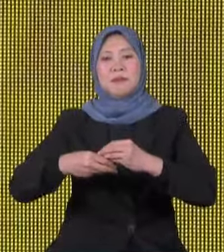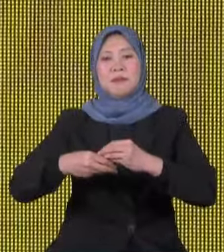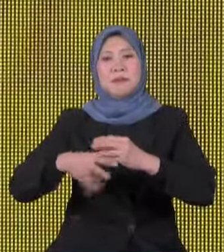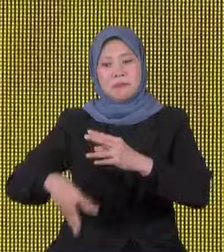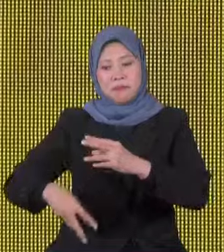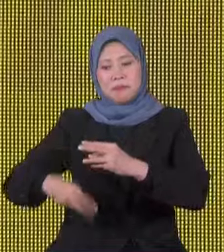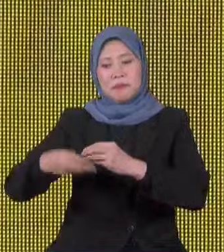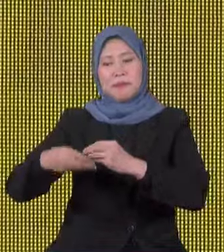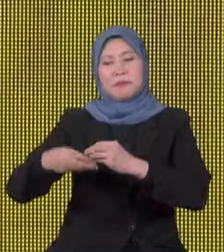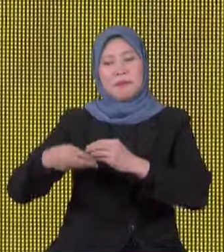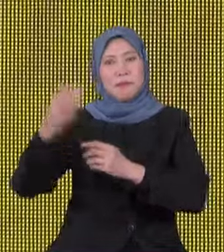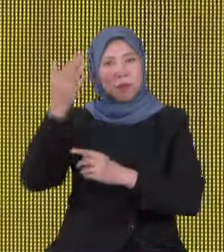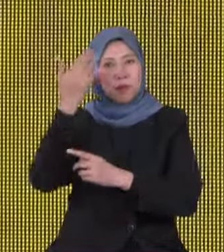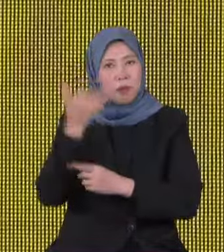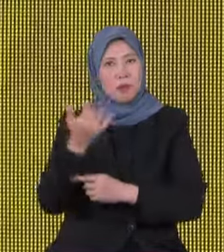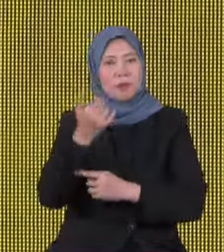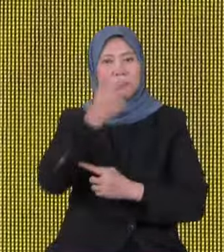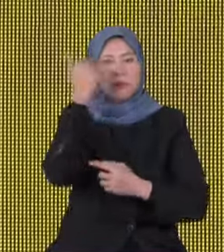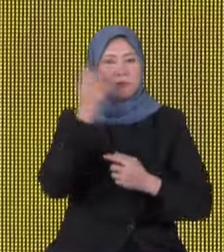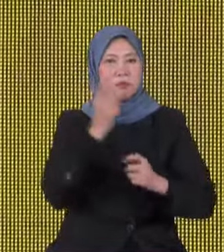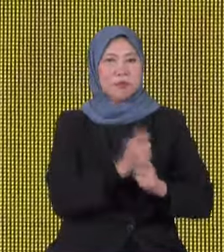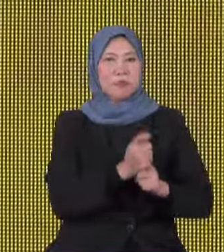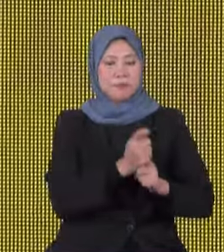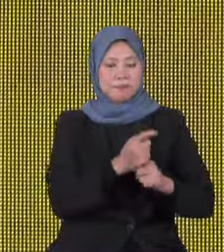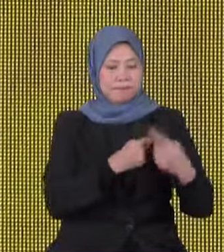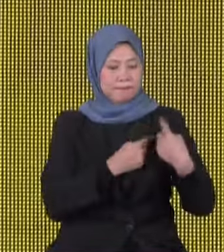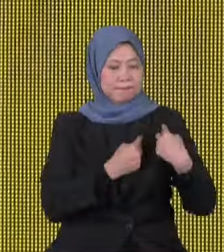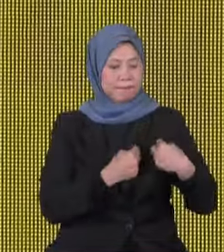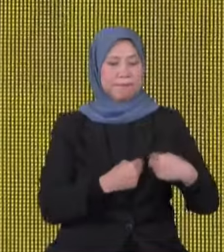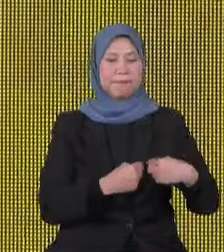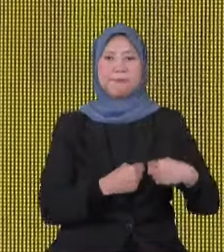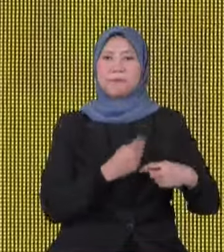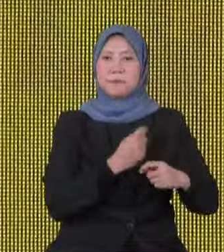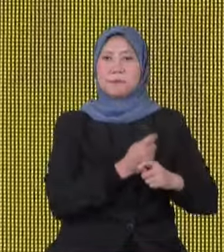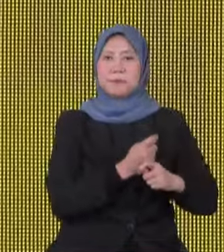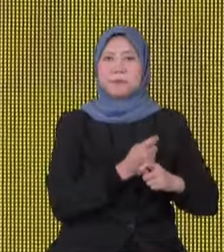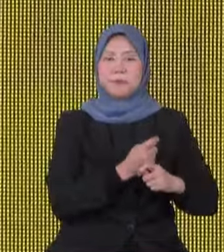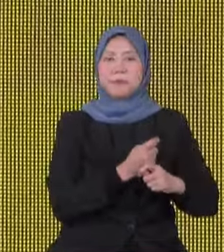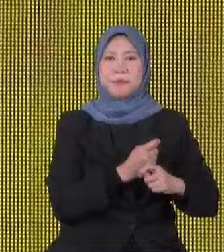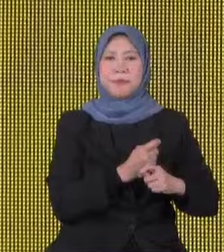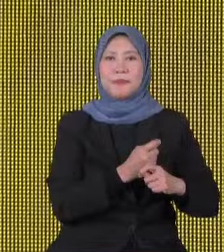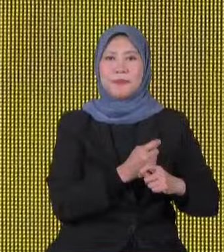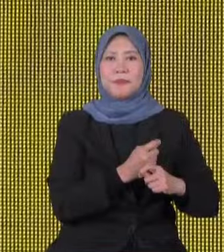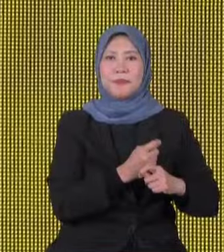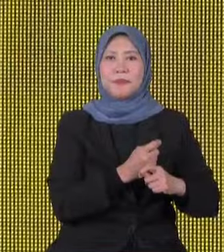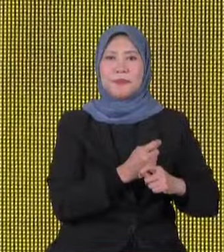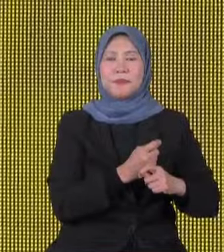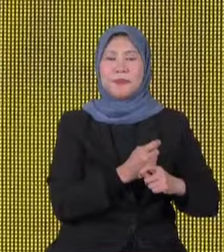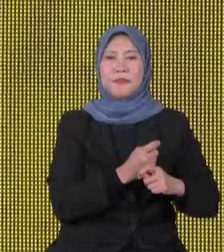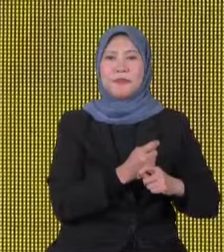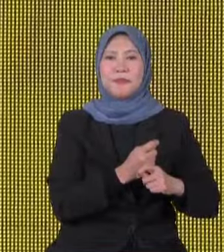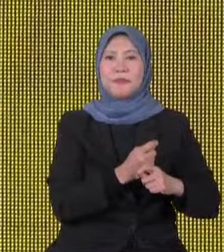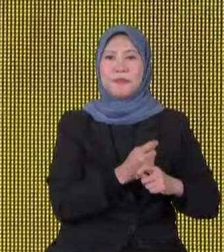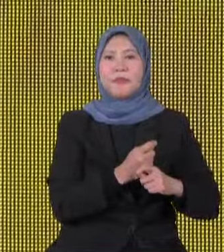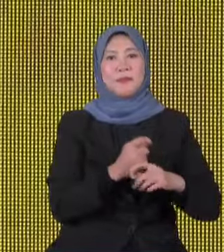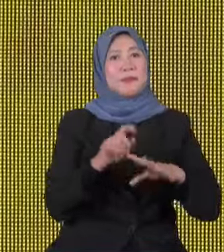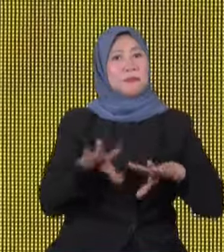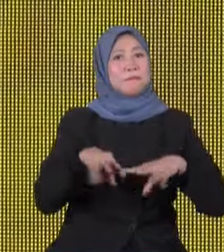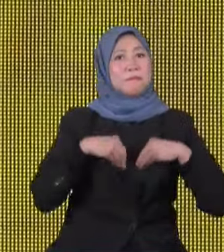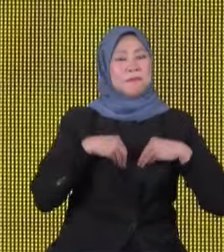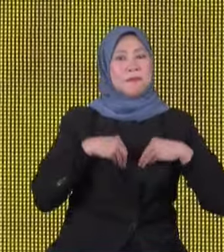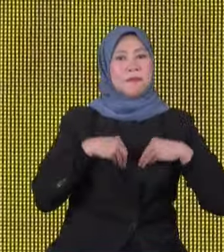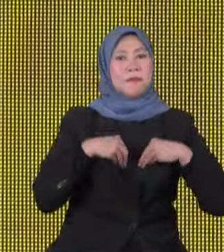kerana terpahat di sanubari mereka pengakuan Tidak ada